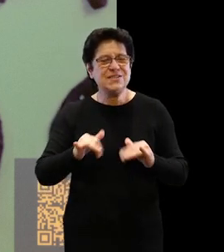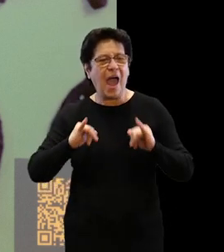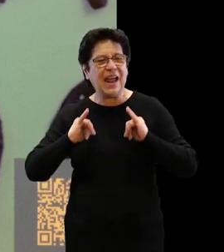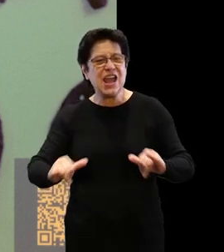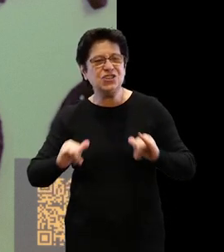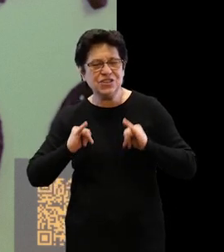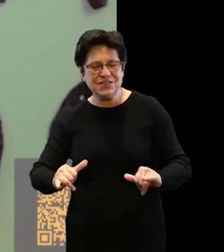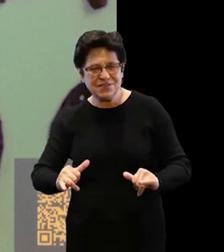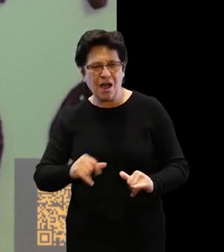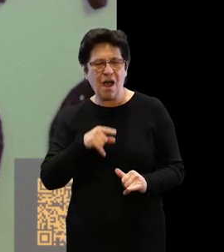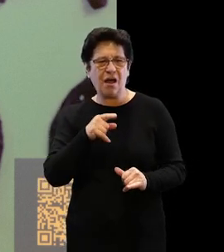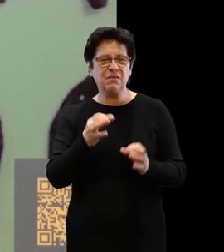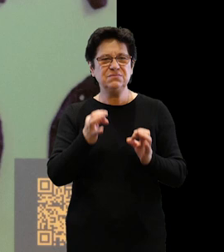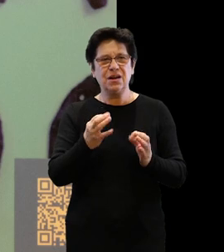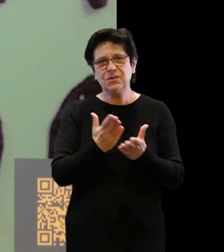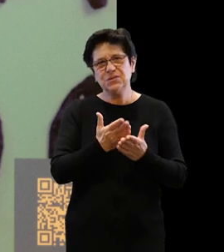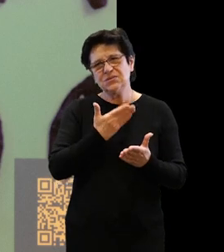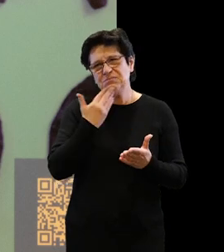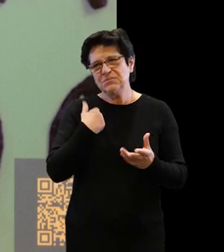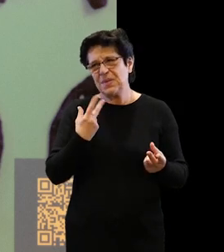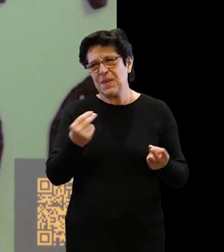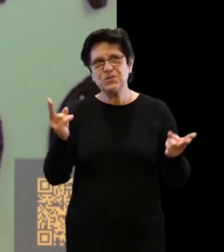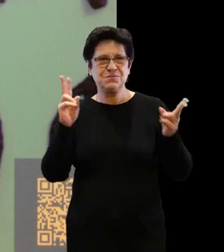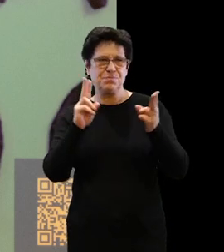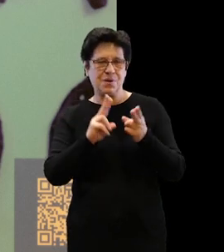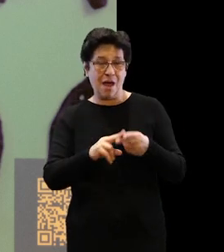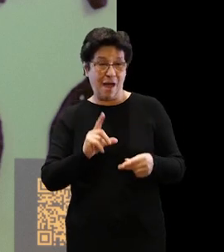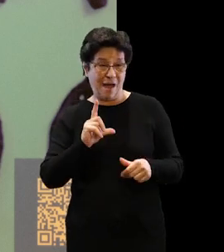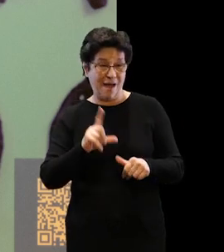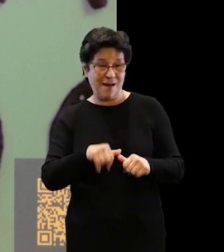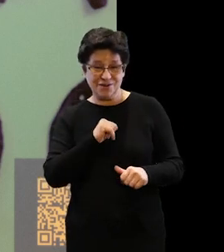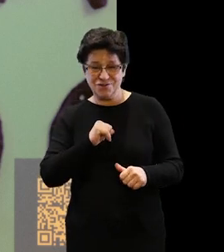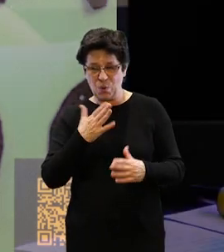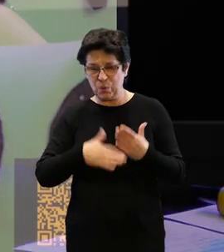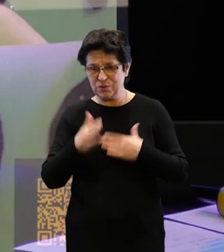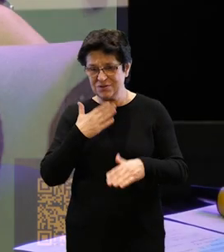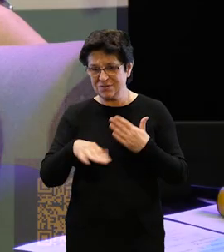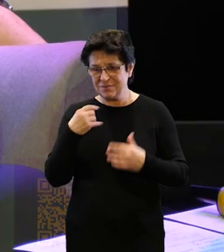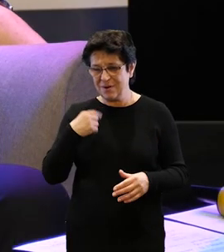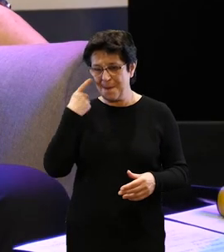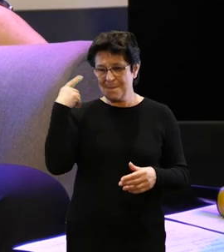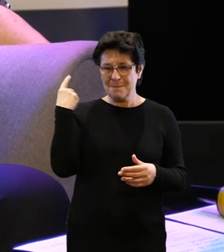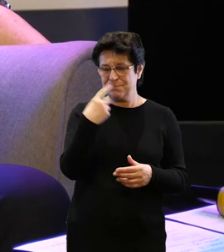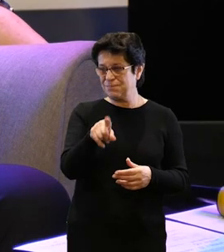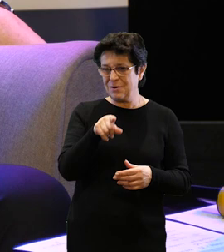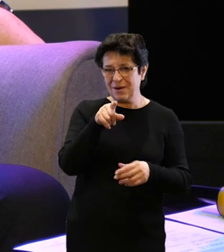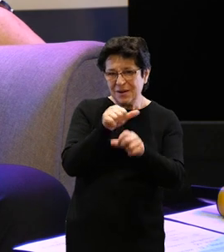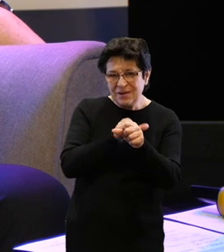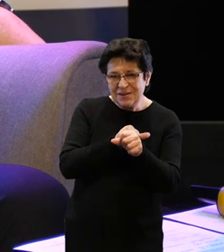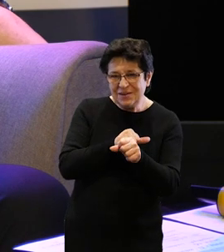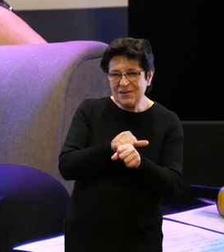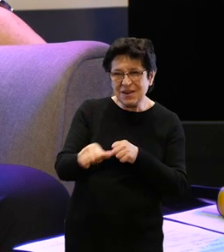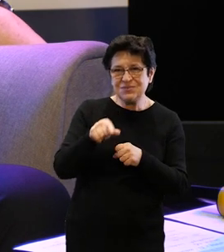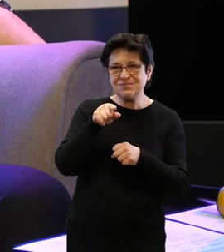Wrocławiu handlował teraz już tego pana nie spotykam ale bardzo się ucieszyłem że zobaczyłem w tej wykazie właśnie tą